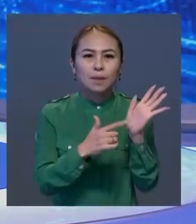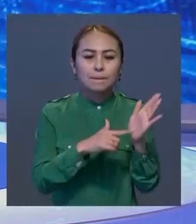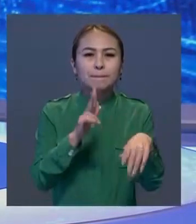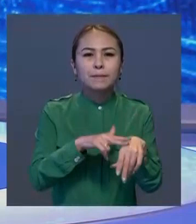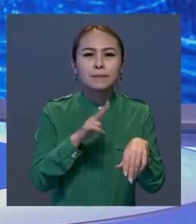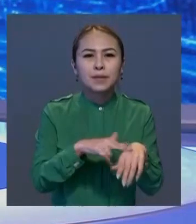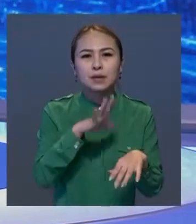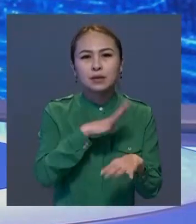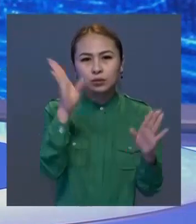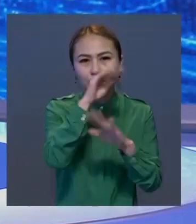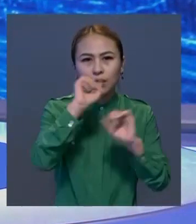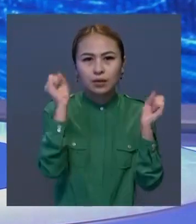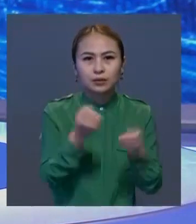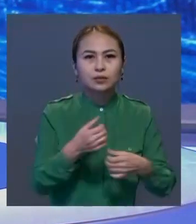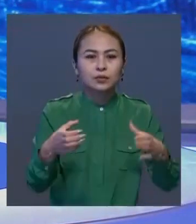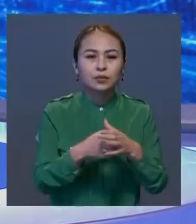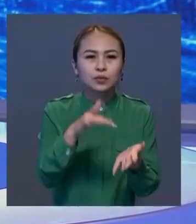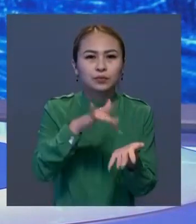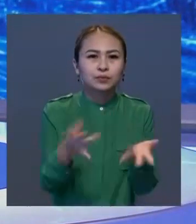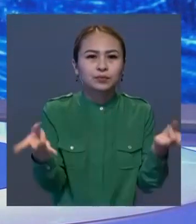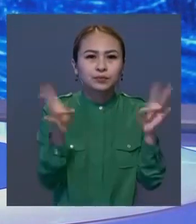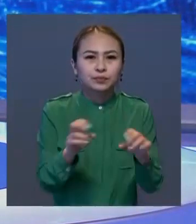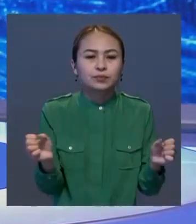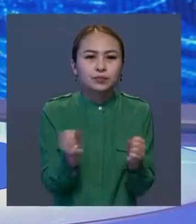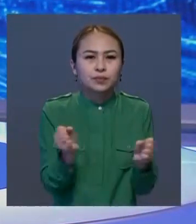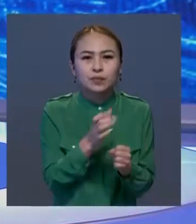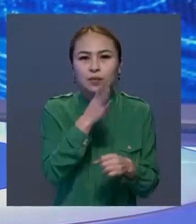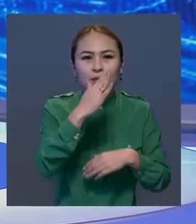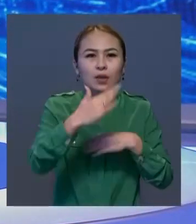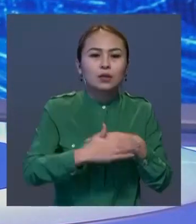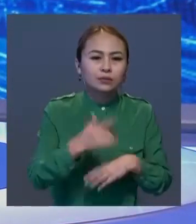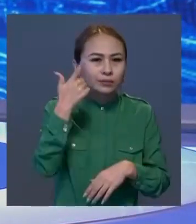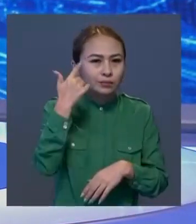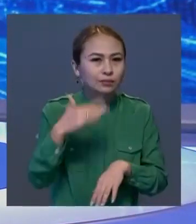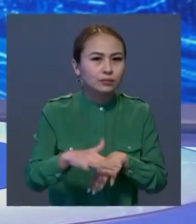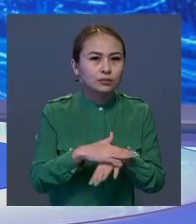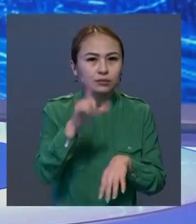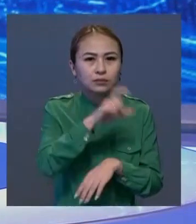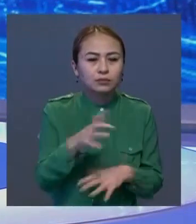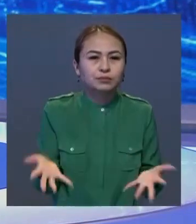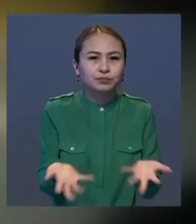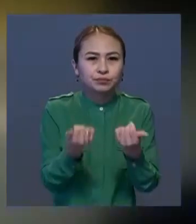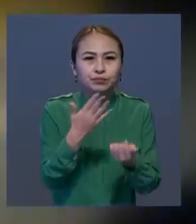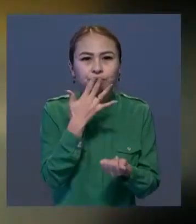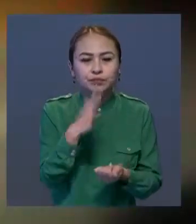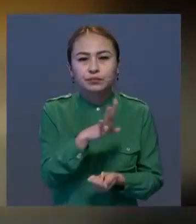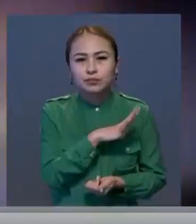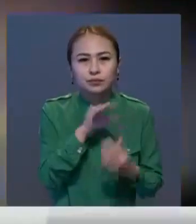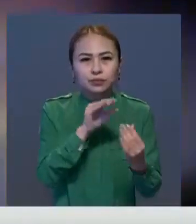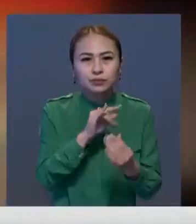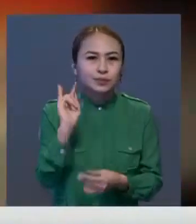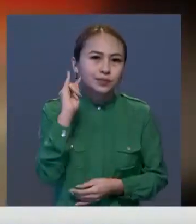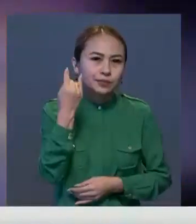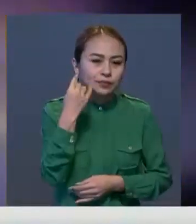Қарағандылық полицейлер күн аязда орта жолда қалып, үсік шалудың азақ алдында қалған қырғыз елінің азаматтарын құтқарып қалды. Шетелдіктердің